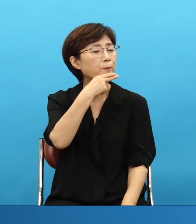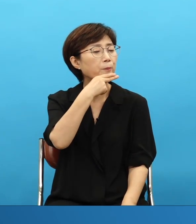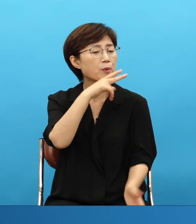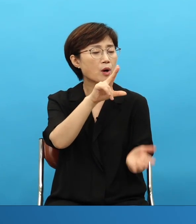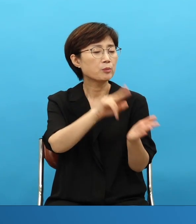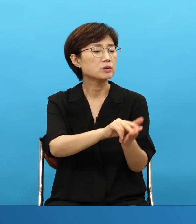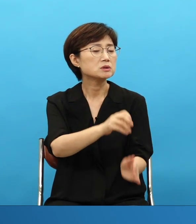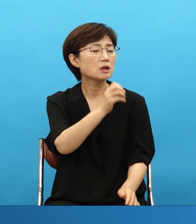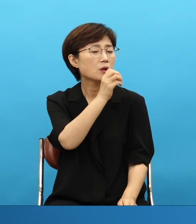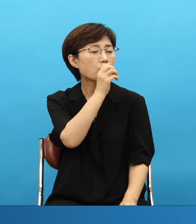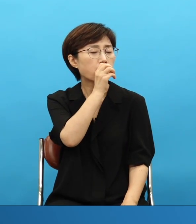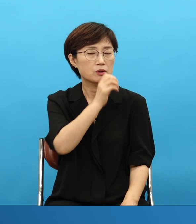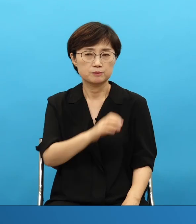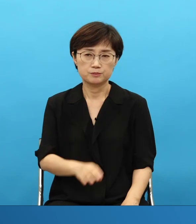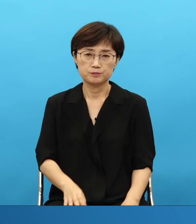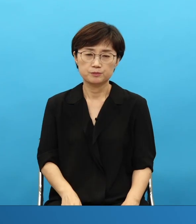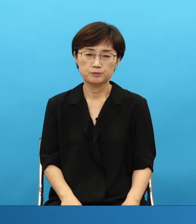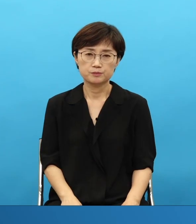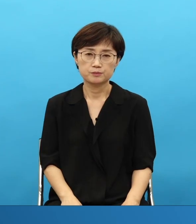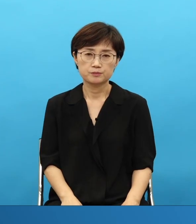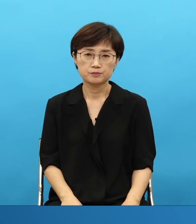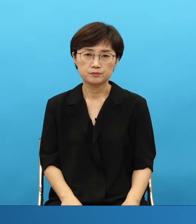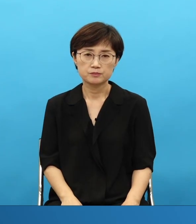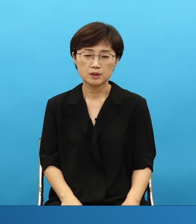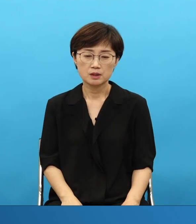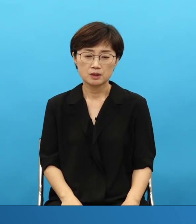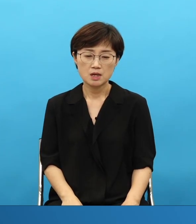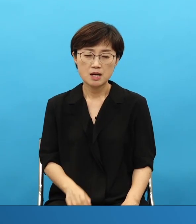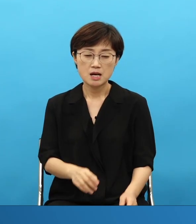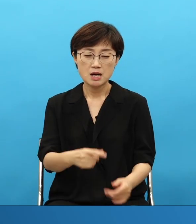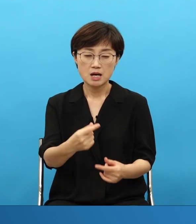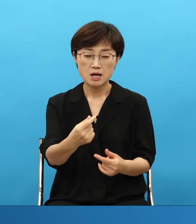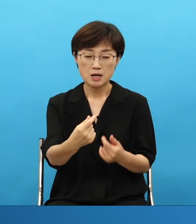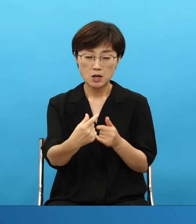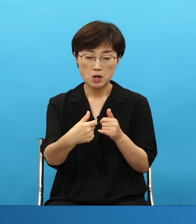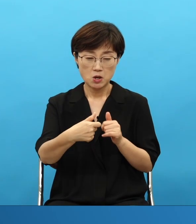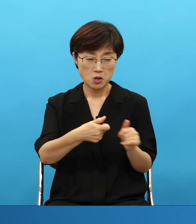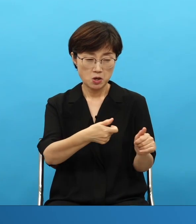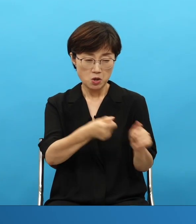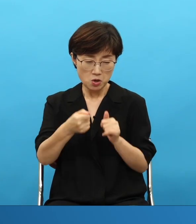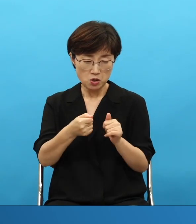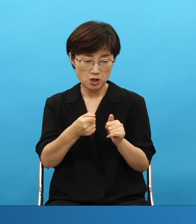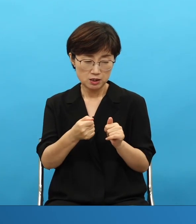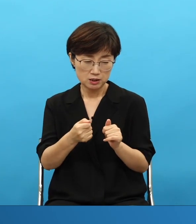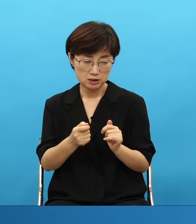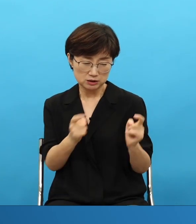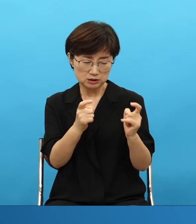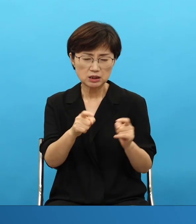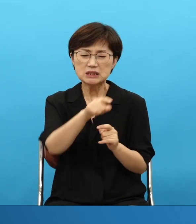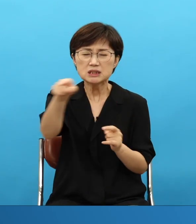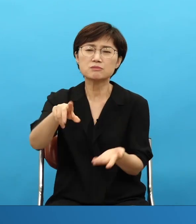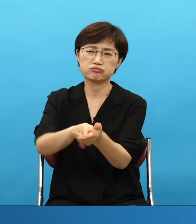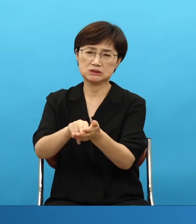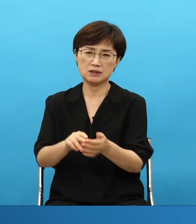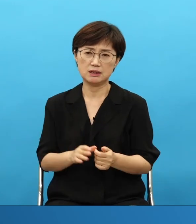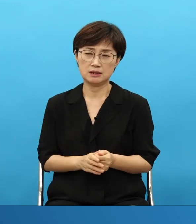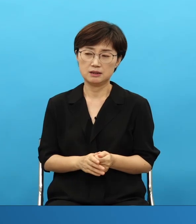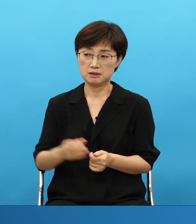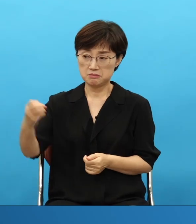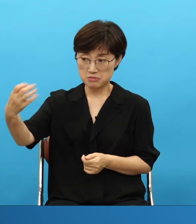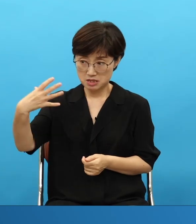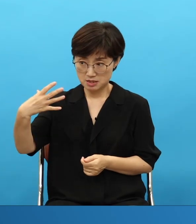whatsoever. 문제 삼은 사람이 문제다. People are making this a problem. They're the problem. 그러니까 로버트 콜만